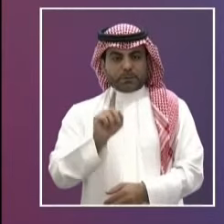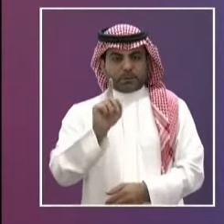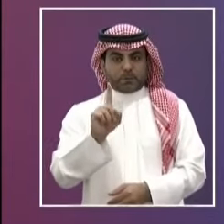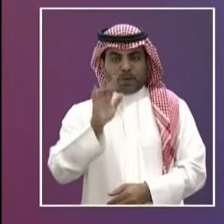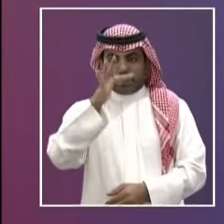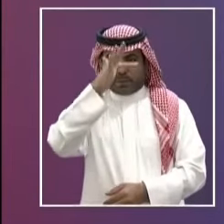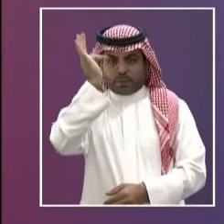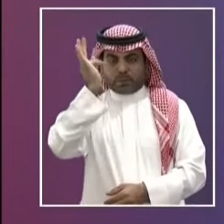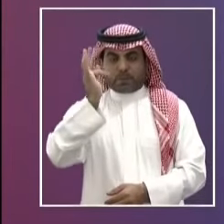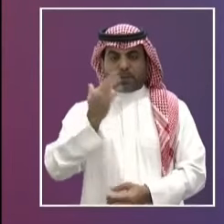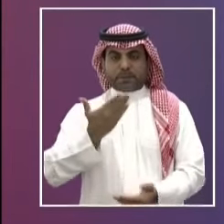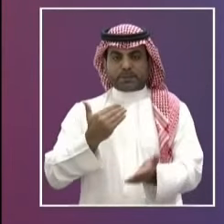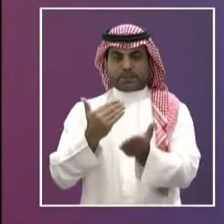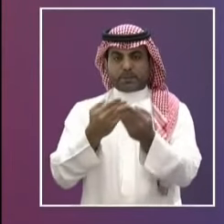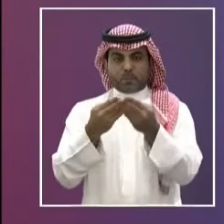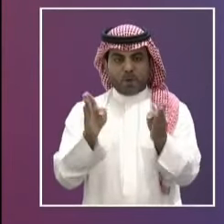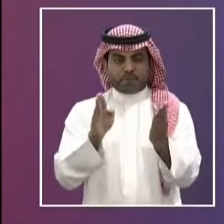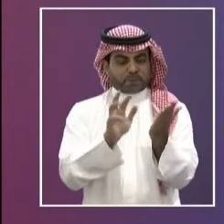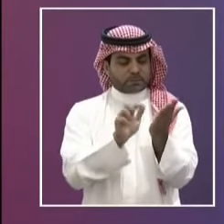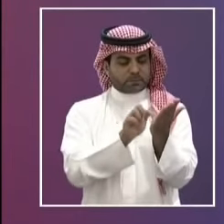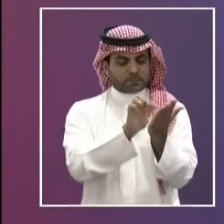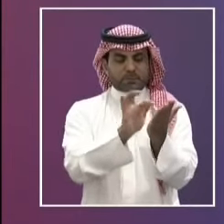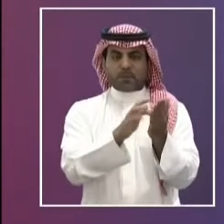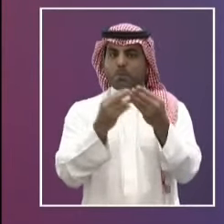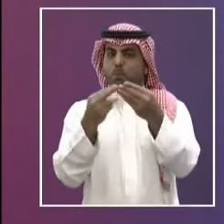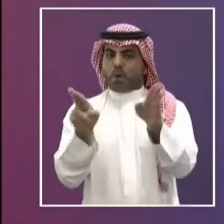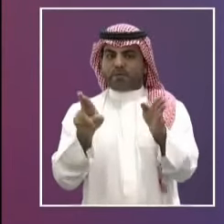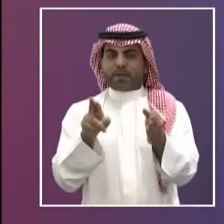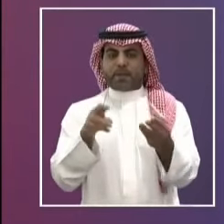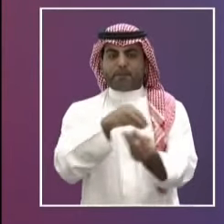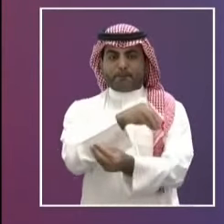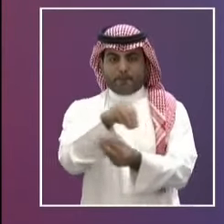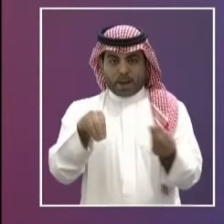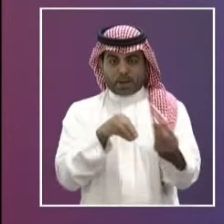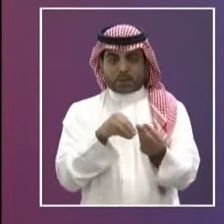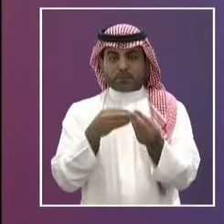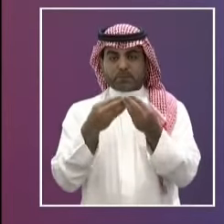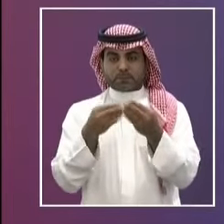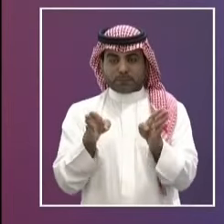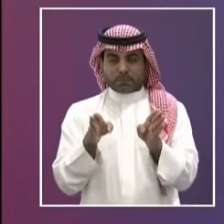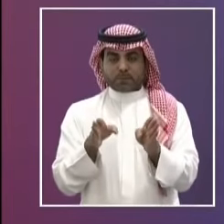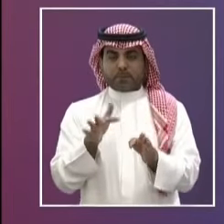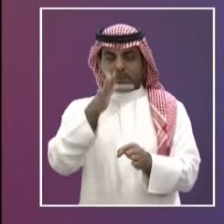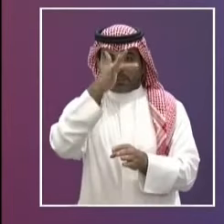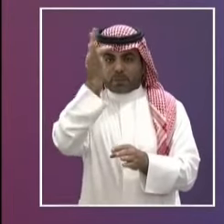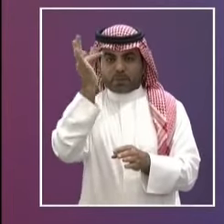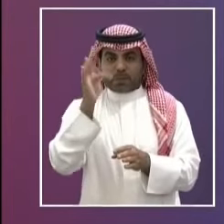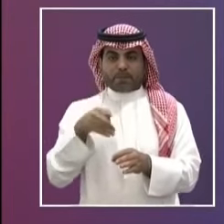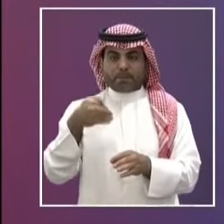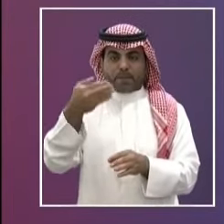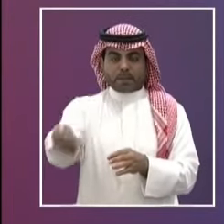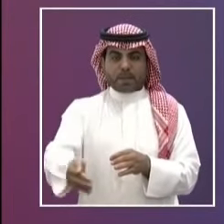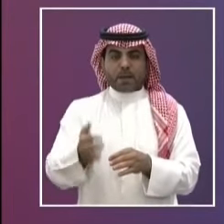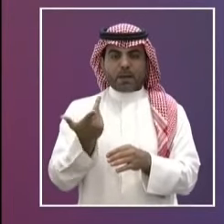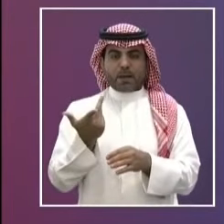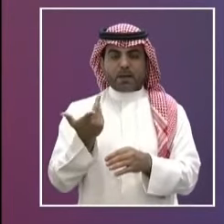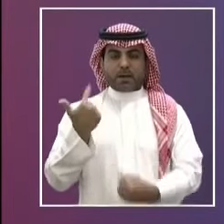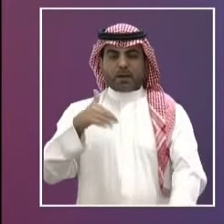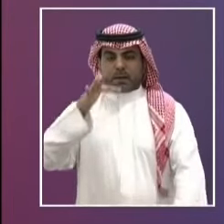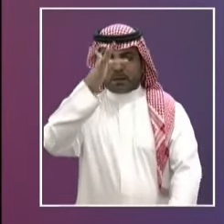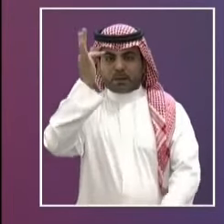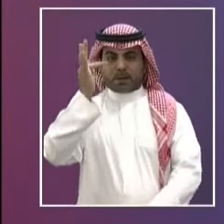أخذ المعتمر التصريح وكان خلال الفترة إلى أن يؤدي العمرة أصيب بالبعيد عنكم